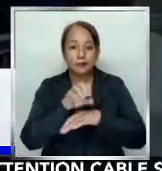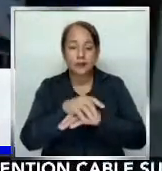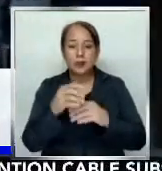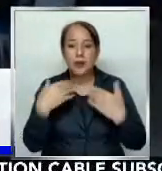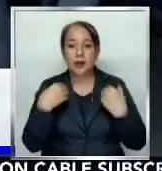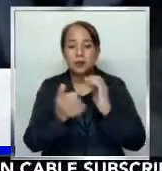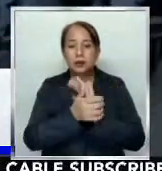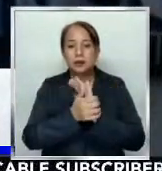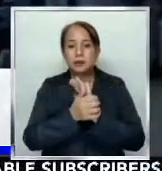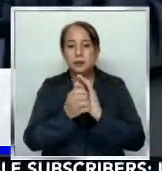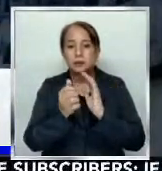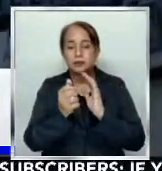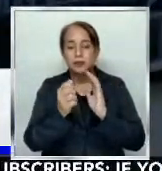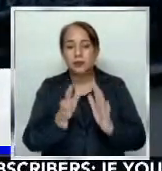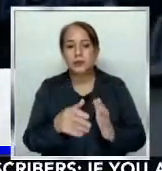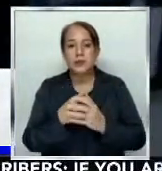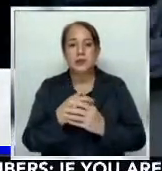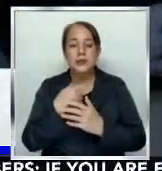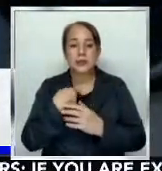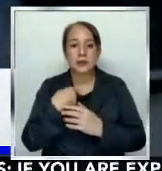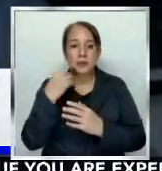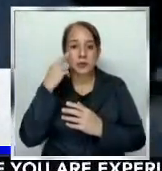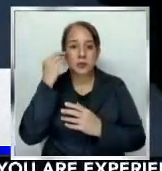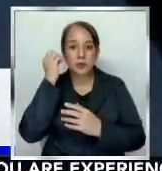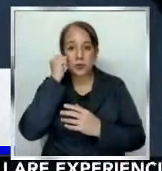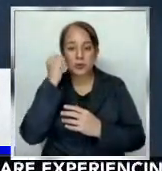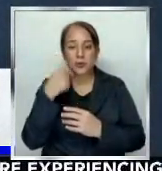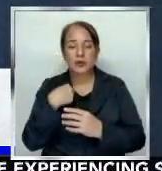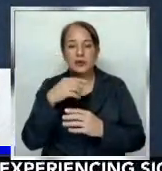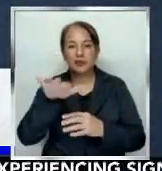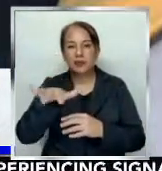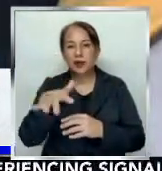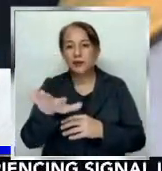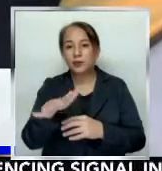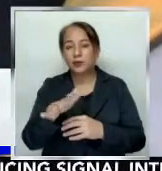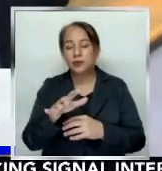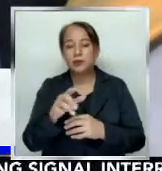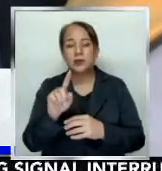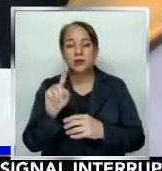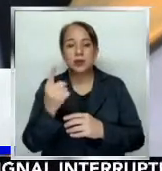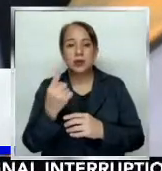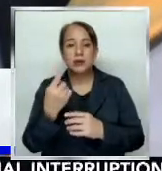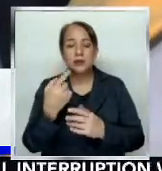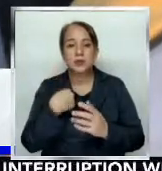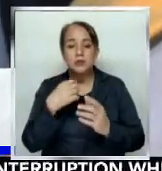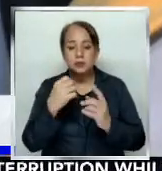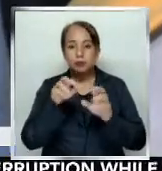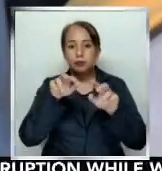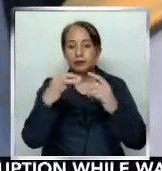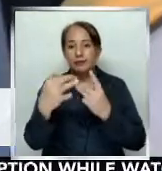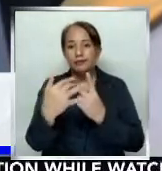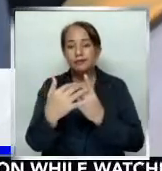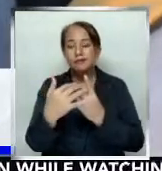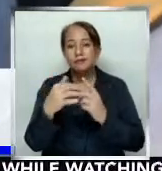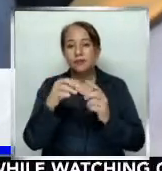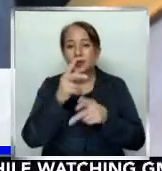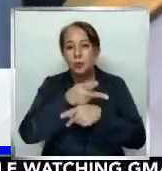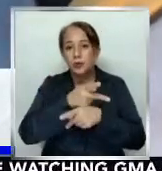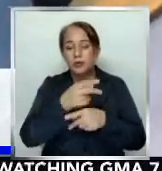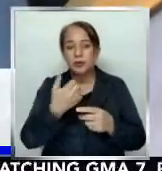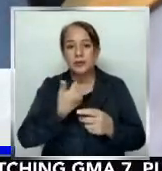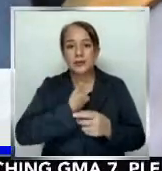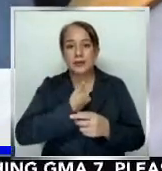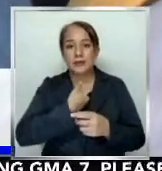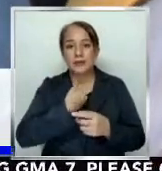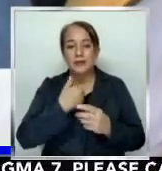Jean Solante, sa mga magkaka-COVID na mild lamang ang sintomas, i-monitor ang sarili sa bahay at tiyaking mag-isolate para hindi